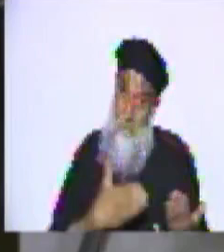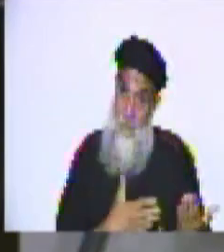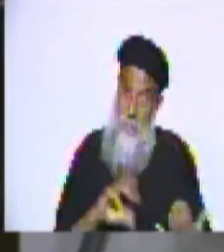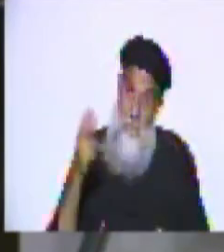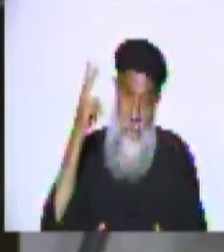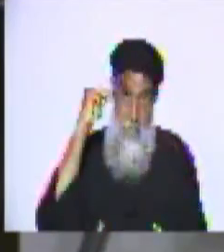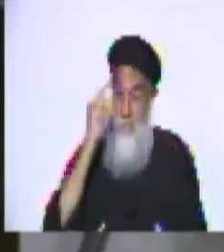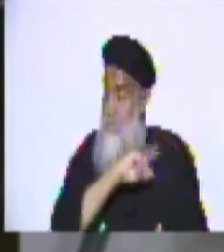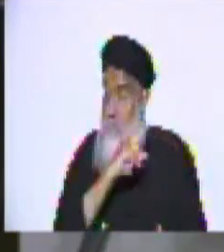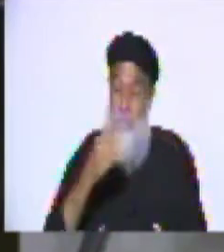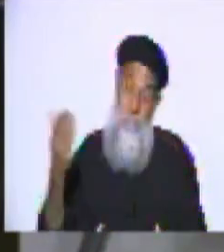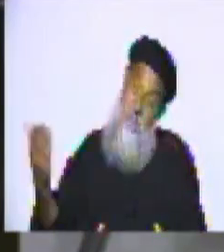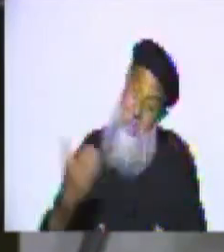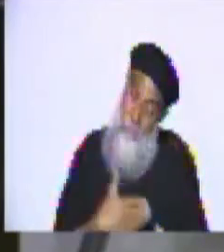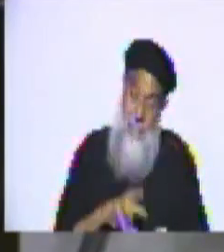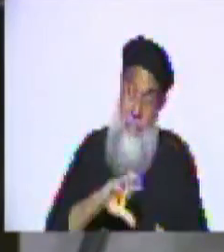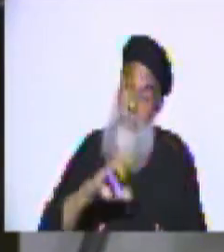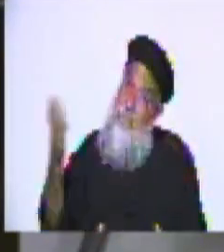يهودي اولا. لا